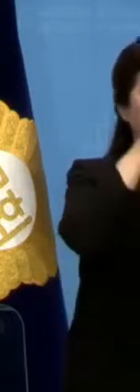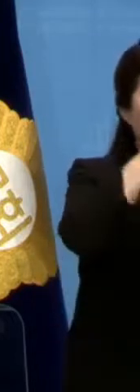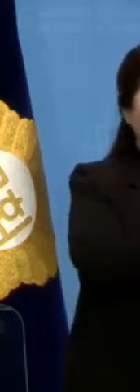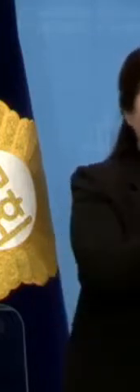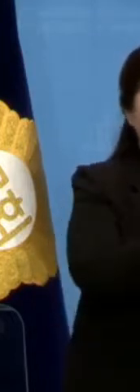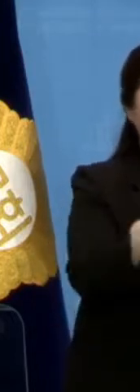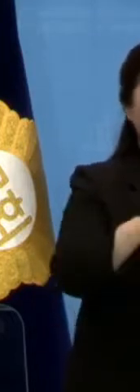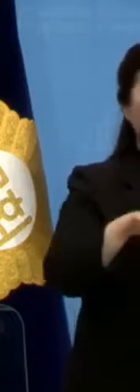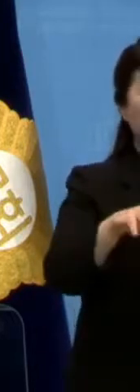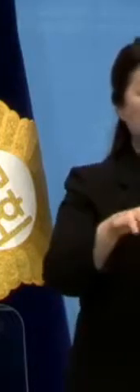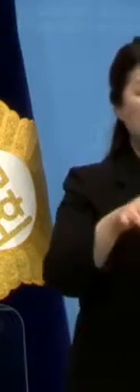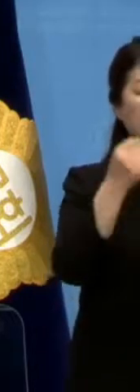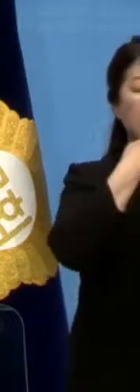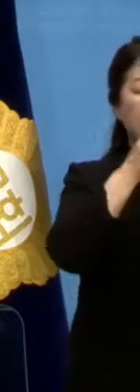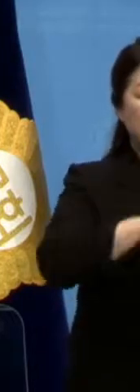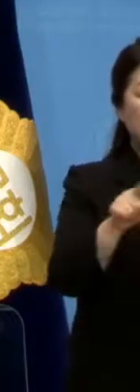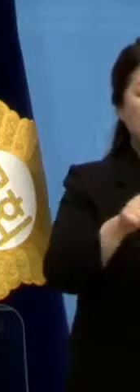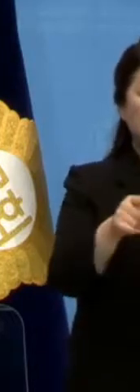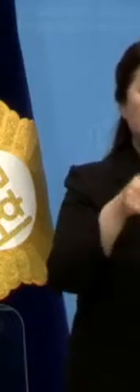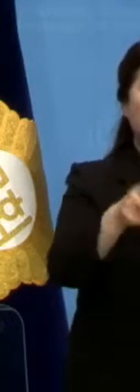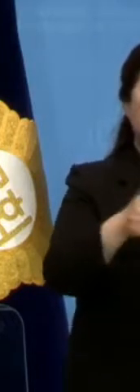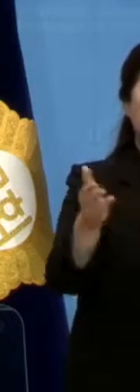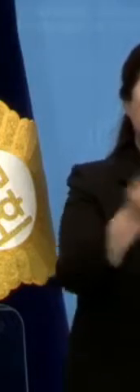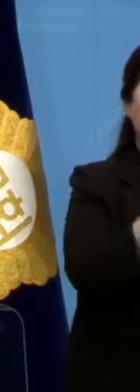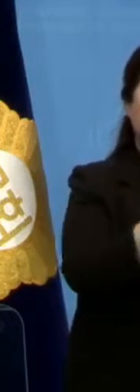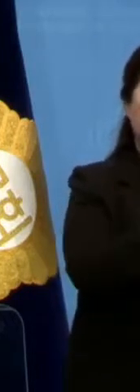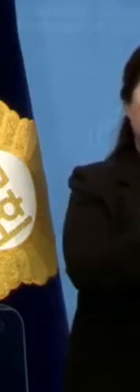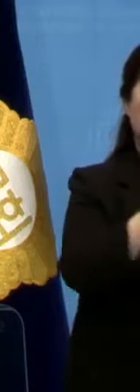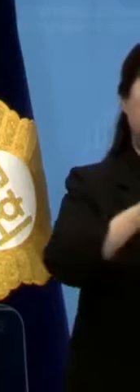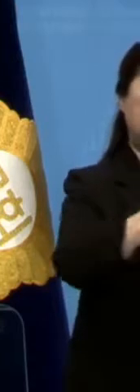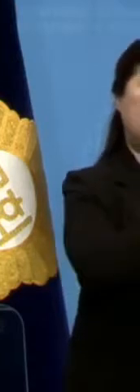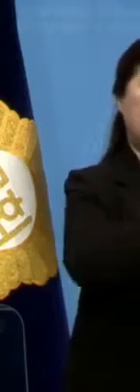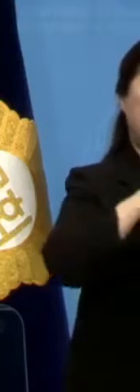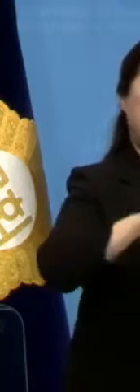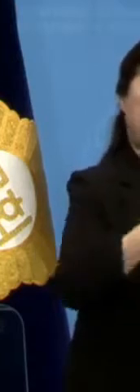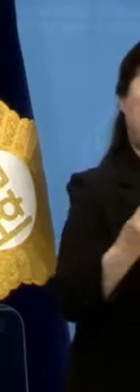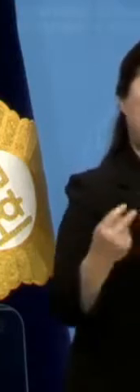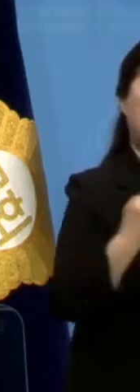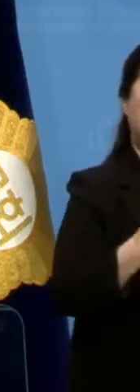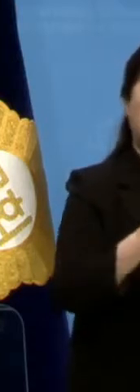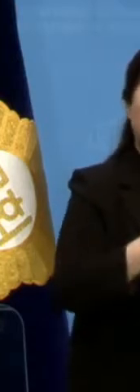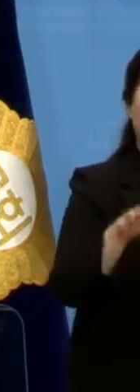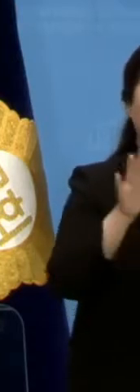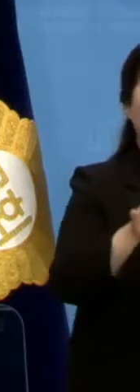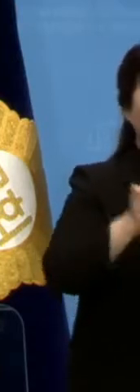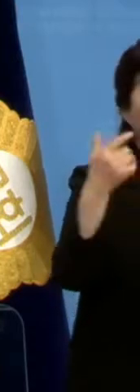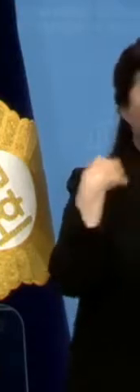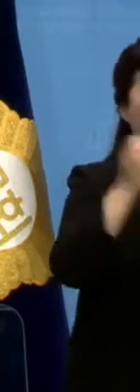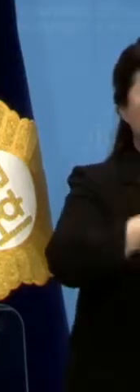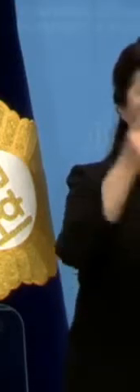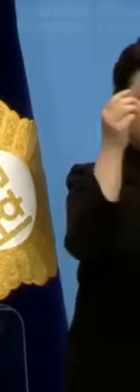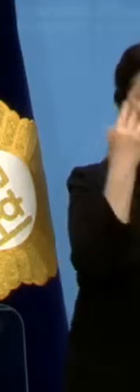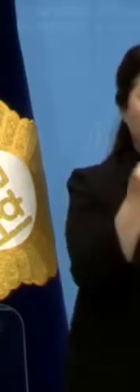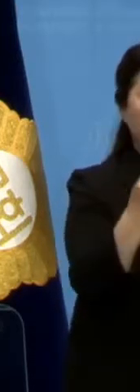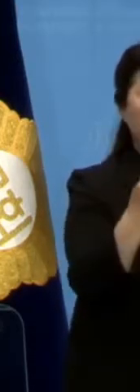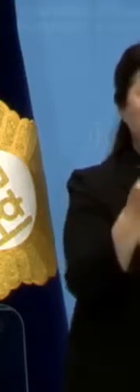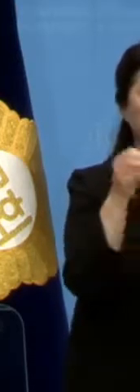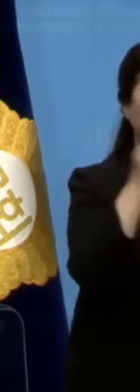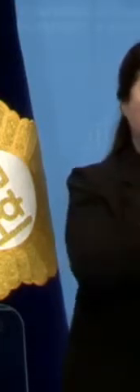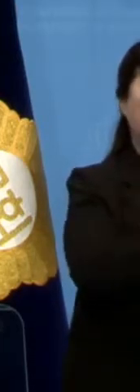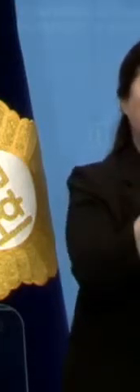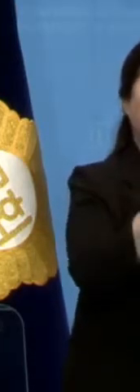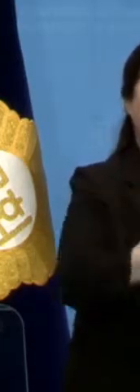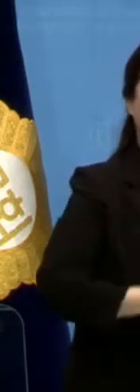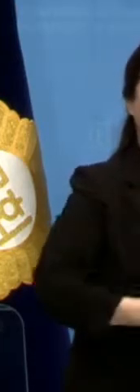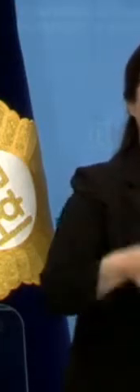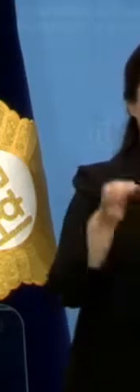단순 하드웨어 교체 등의 부실 사업들이 올해에도 대폭 확대 반복될 예정이며 투자처도 찾지 못한 관제